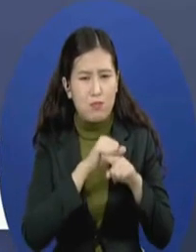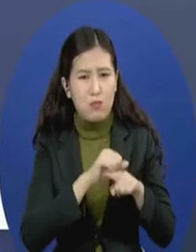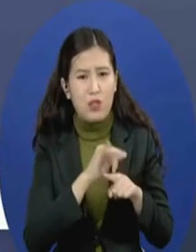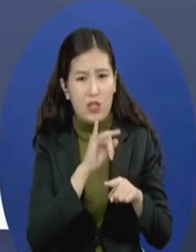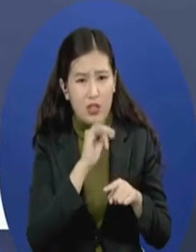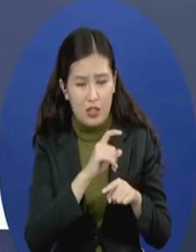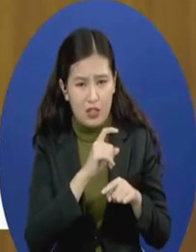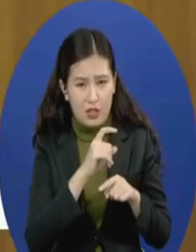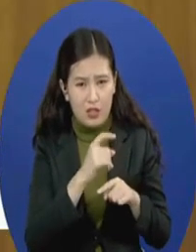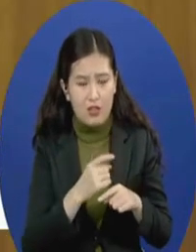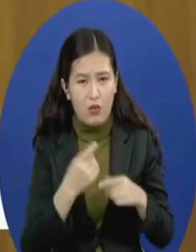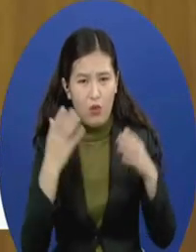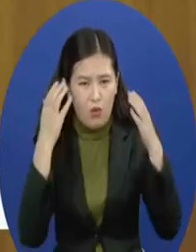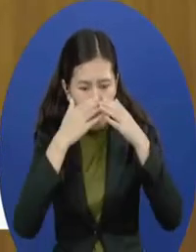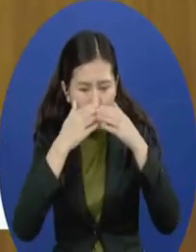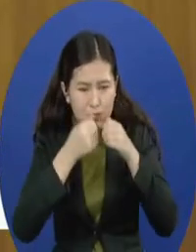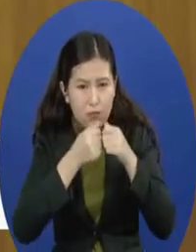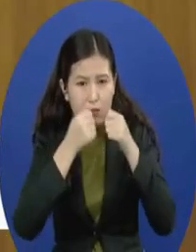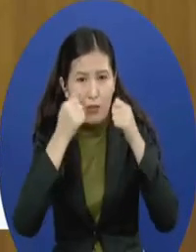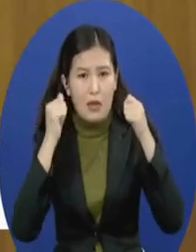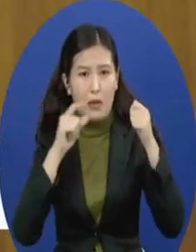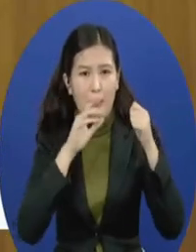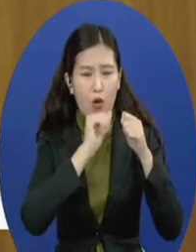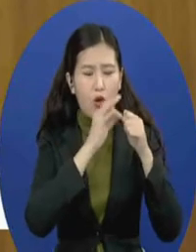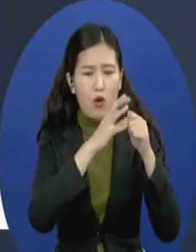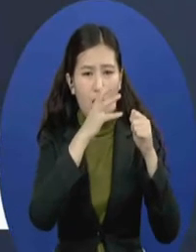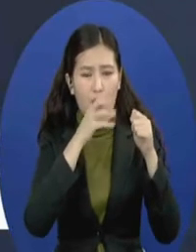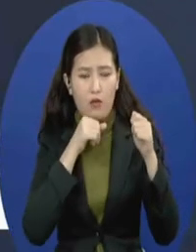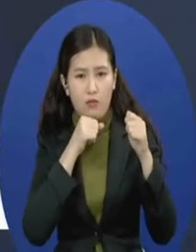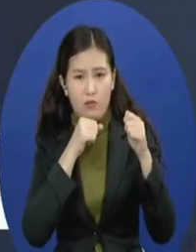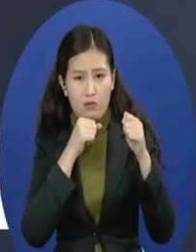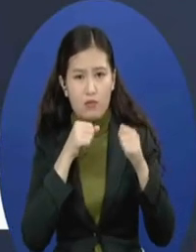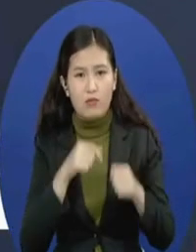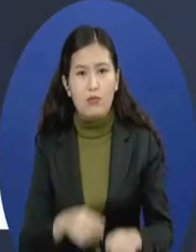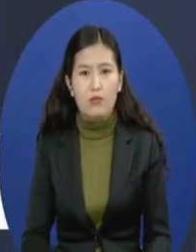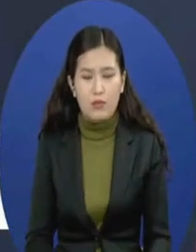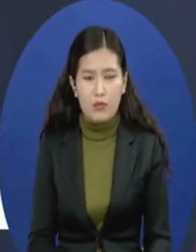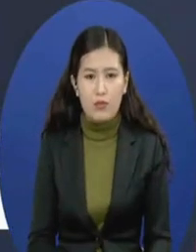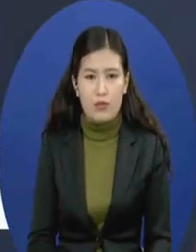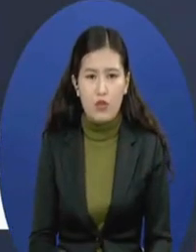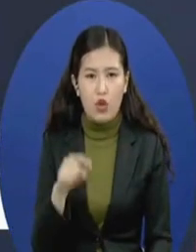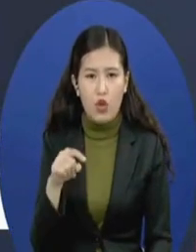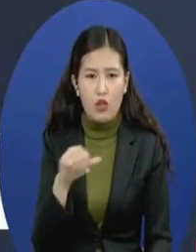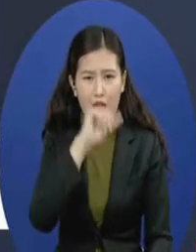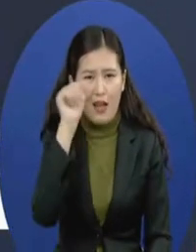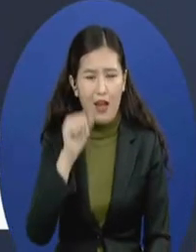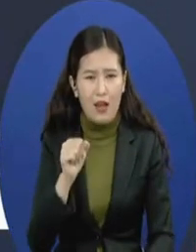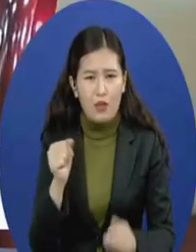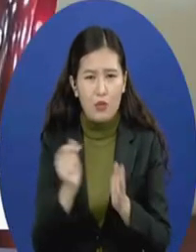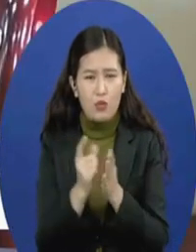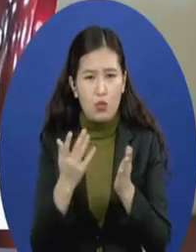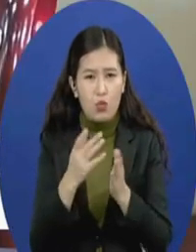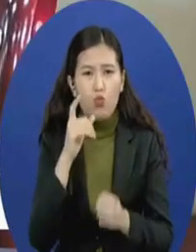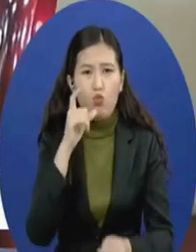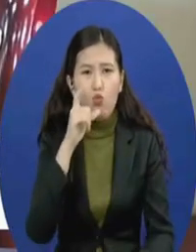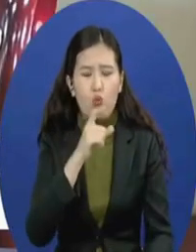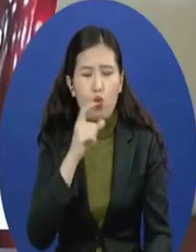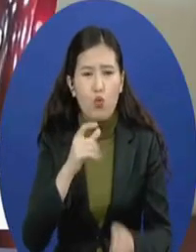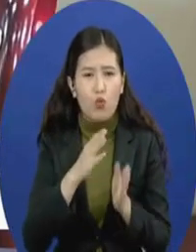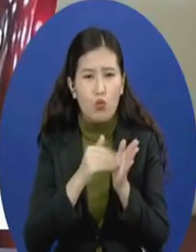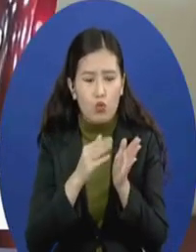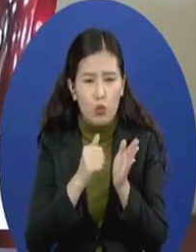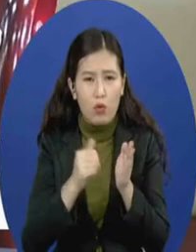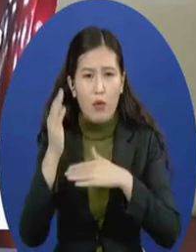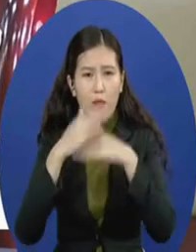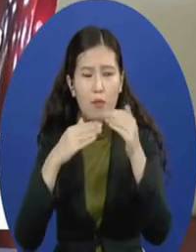авсан иргэнд эмнэлгийн тусламж үйлчилгээ үзүүлэх явцдаа халдвар авсан байна. Одоо тулгардж байгаа гол асуудал нь хүний нөөц барилга, өрөө